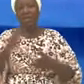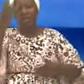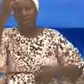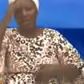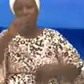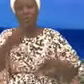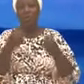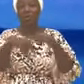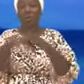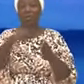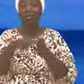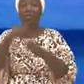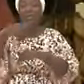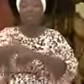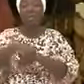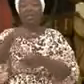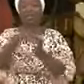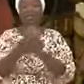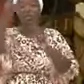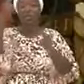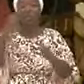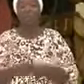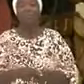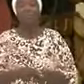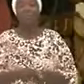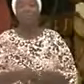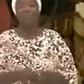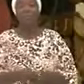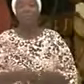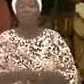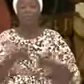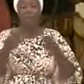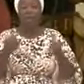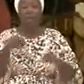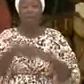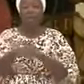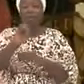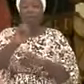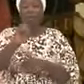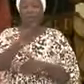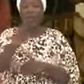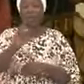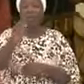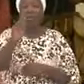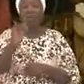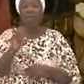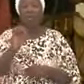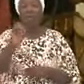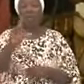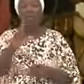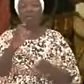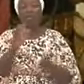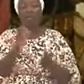ce soit au nom de jésus ezéchiel 37